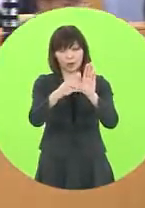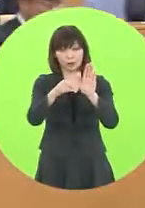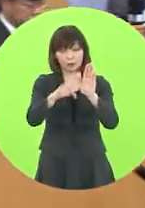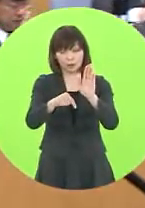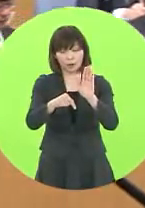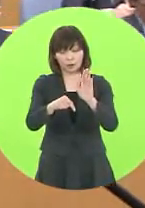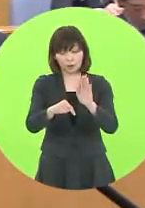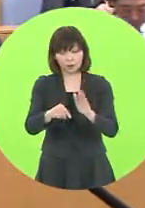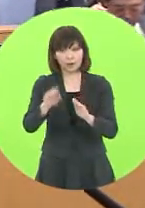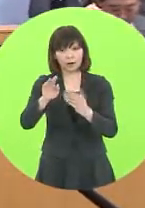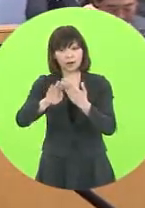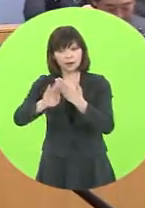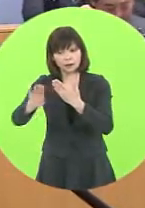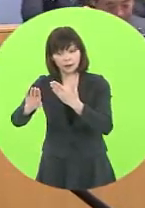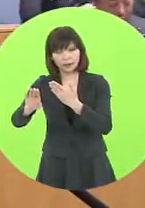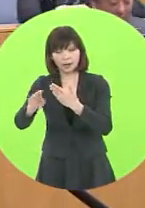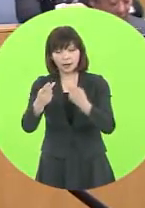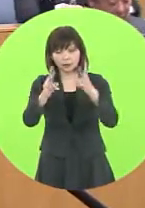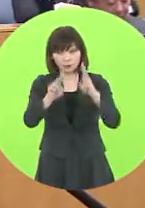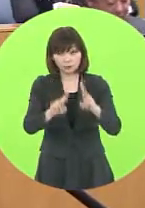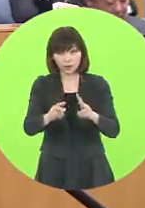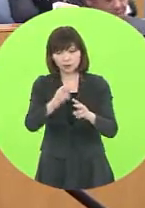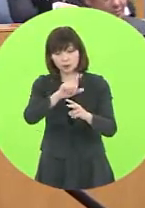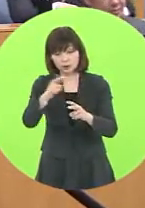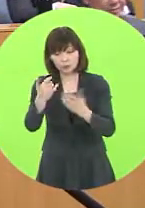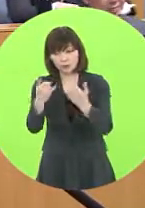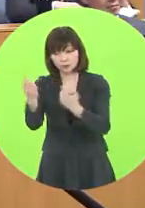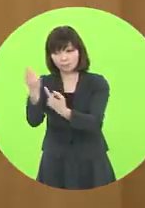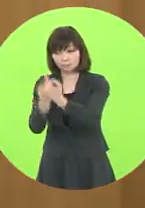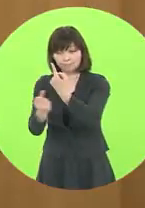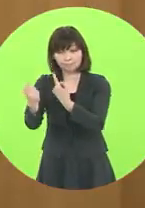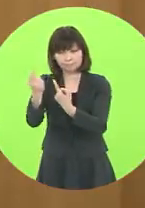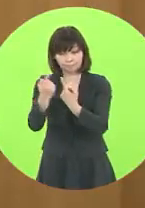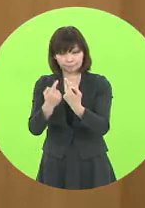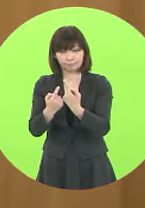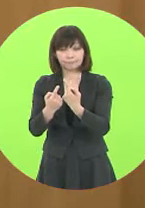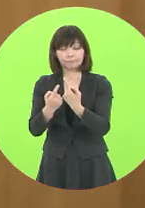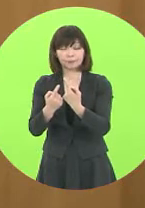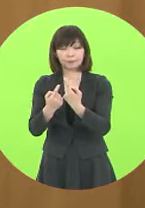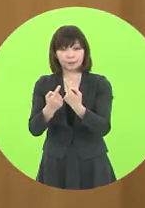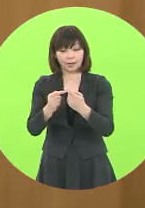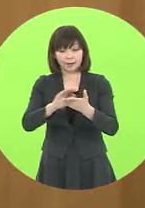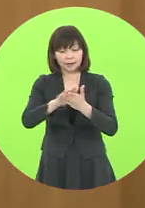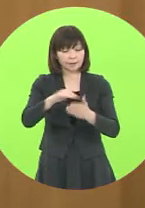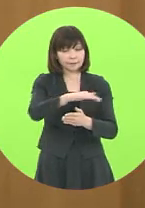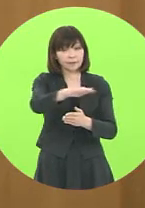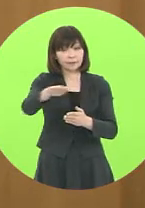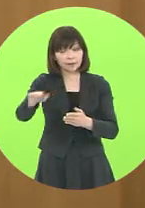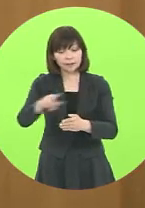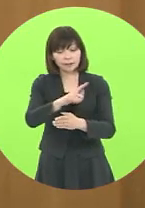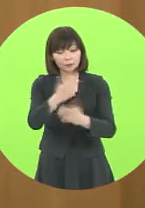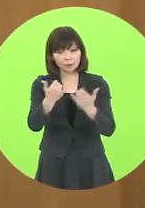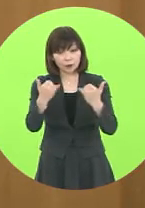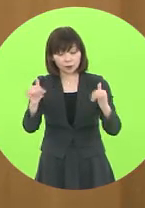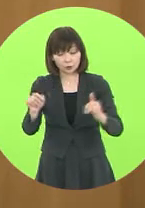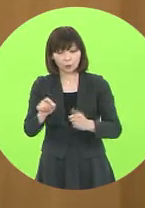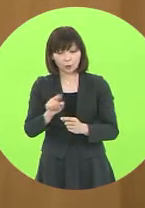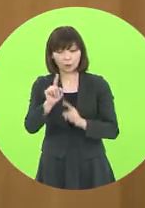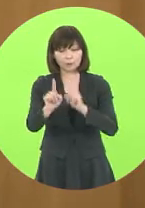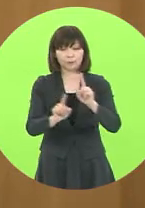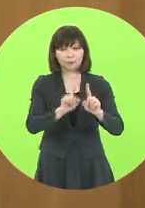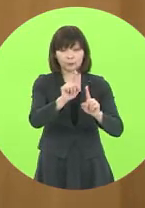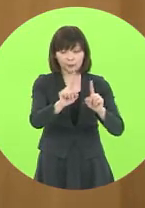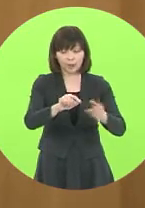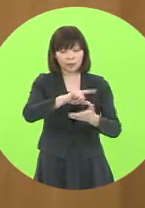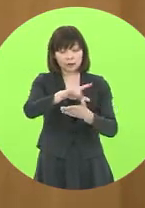から広島への新しい人の流れを創出し、県全体に多様な人材を確保しながら、地方創生の取り